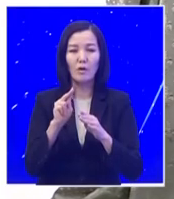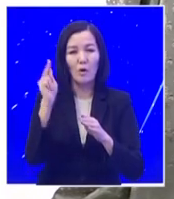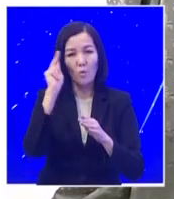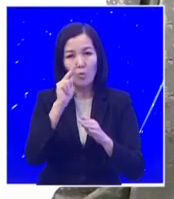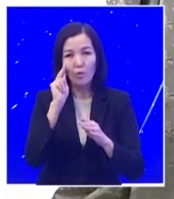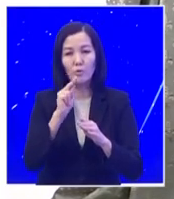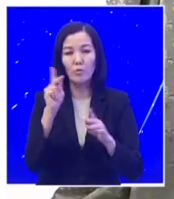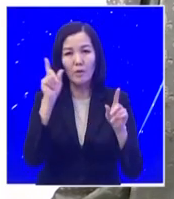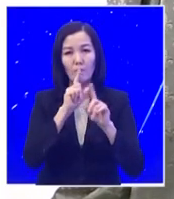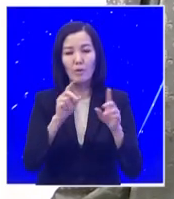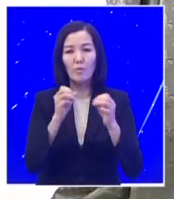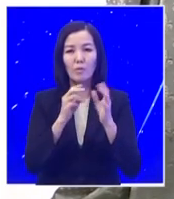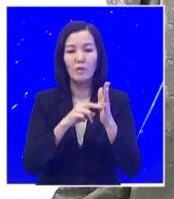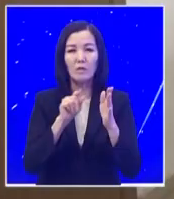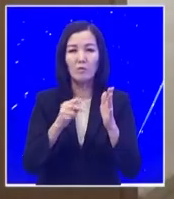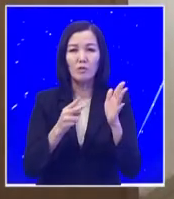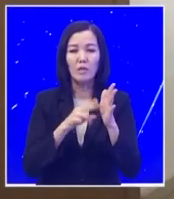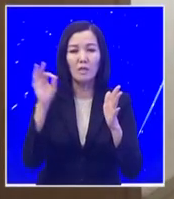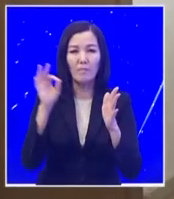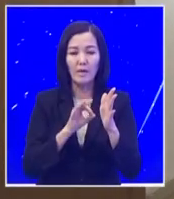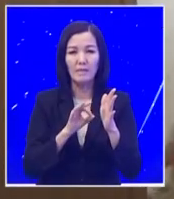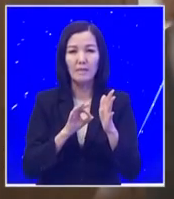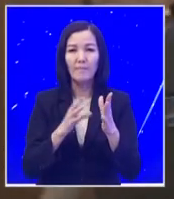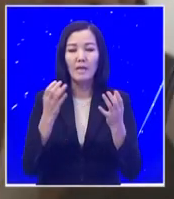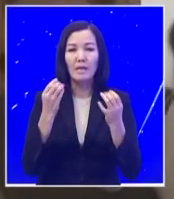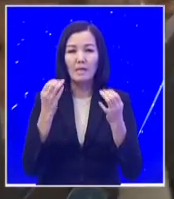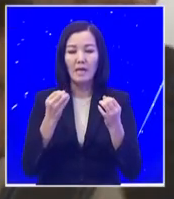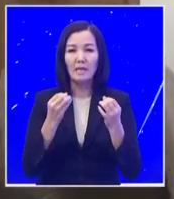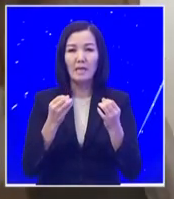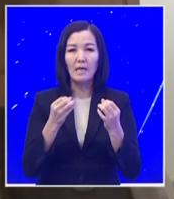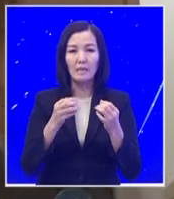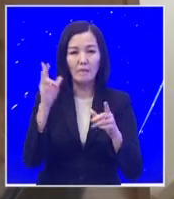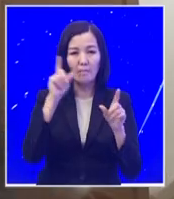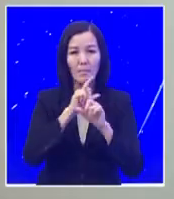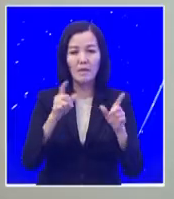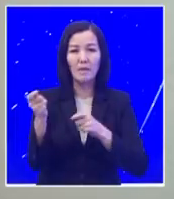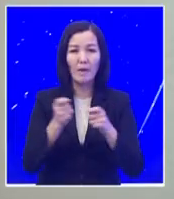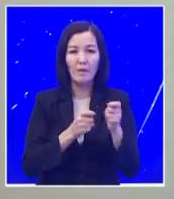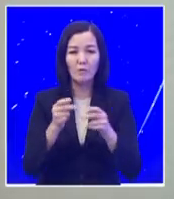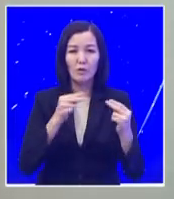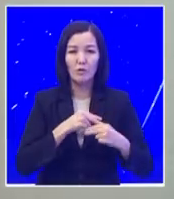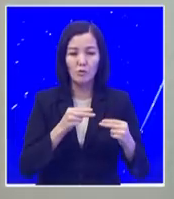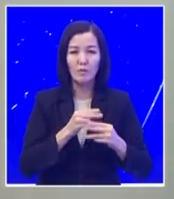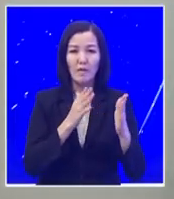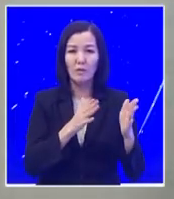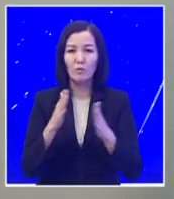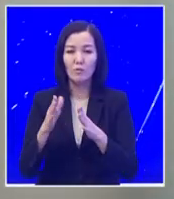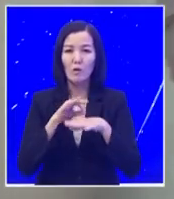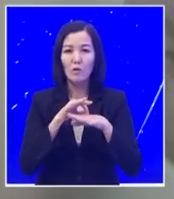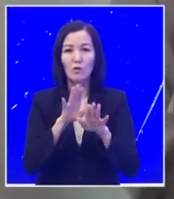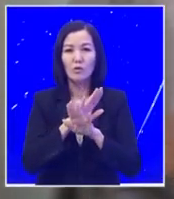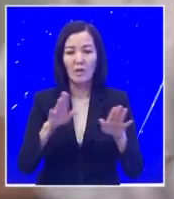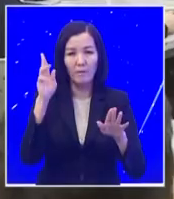беру ұйымдарының үлесі 17,7%. Саладағы тағы бір мәселе мектеп әкімшіліктерінің жұмысы. Оны жүйелі жүргізе алмай отырған